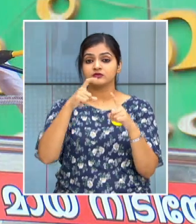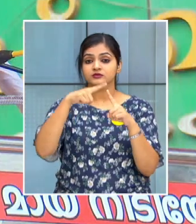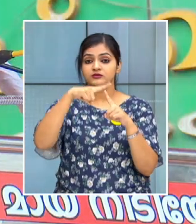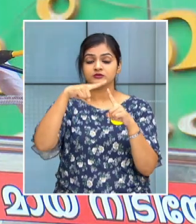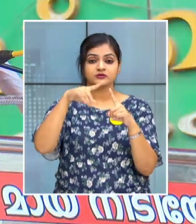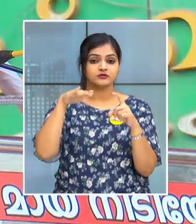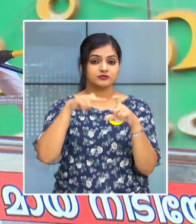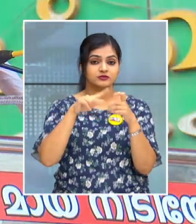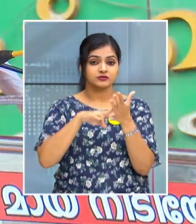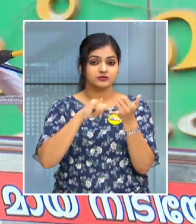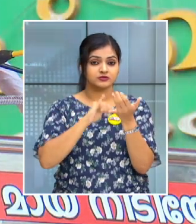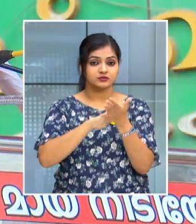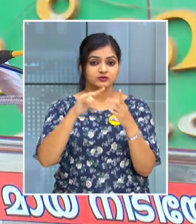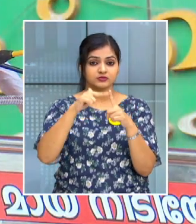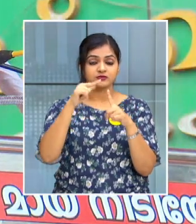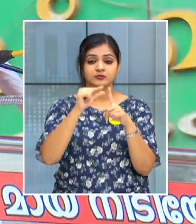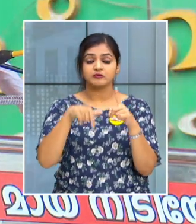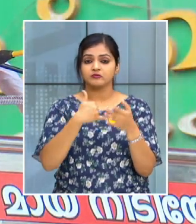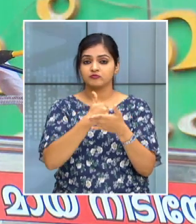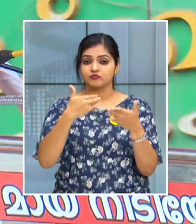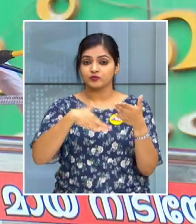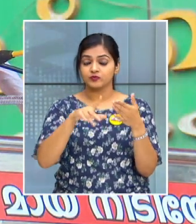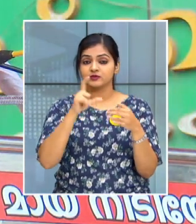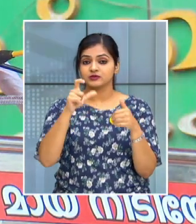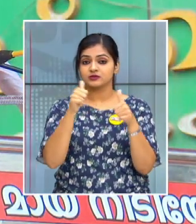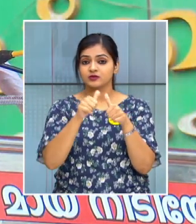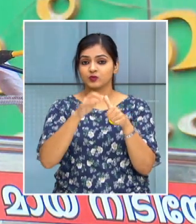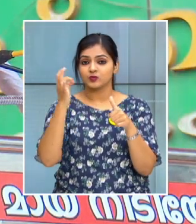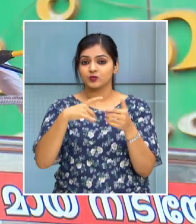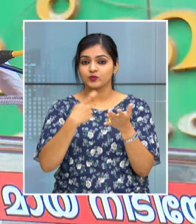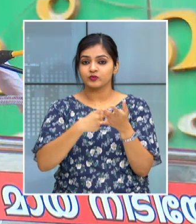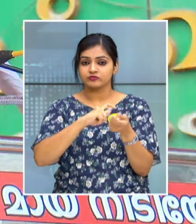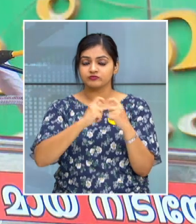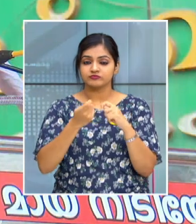എന്ന വാശിയോടെ കൊണ്ടുവന്ന പൗരത്വ നിയമ ഭേദഗതി.